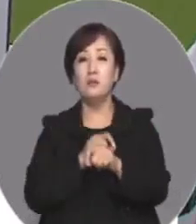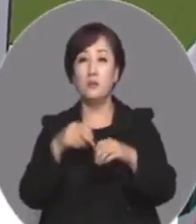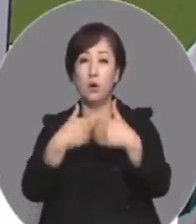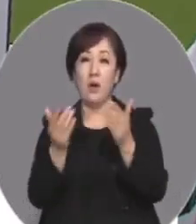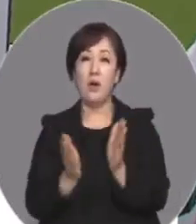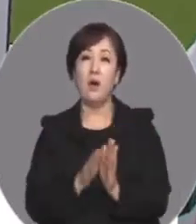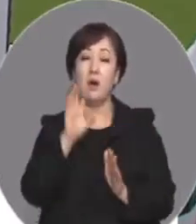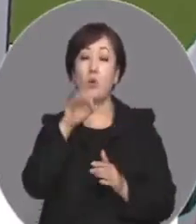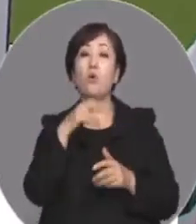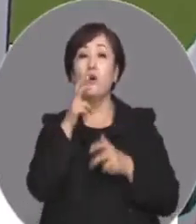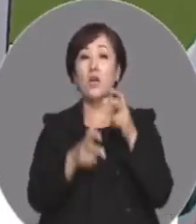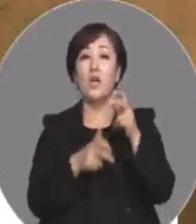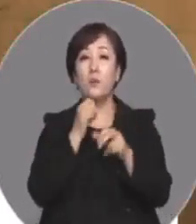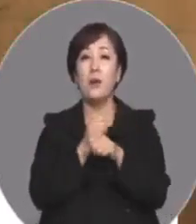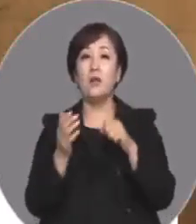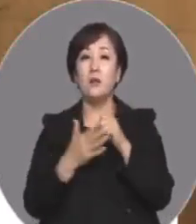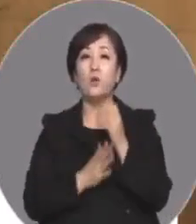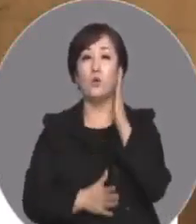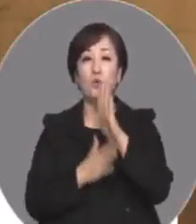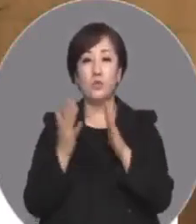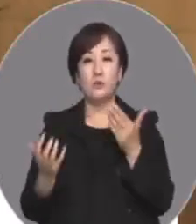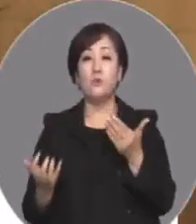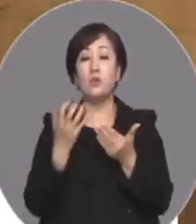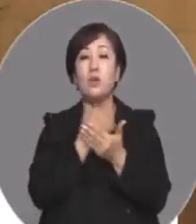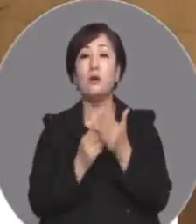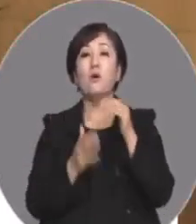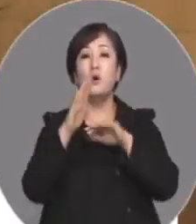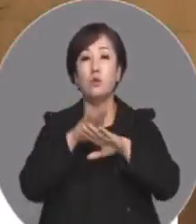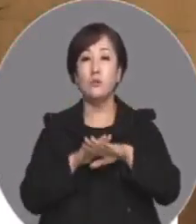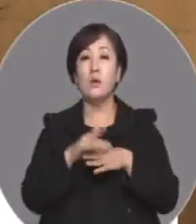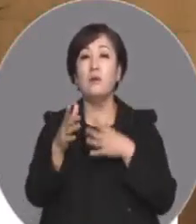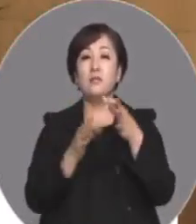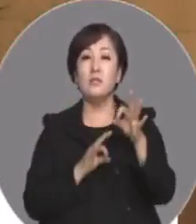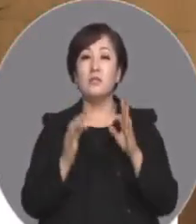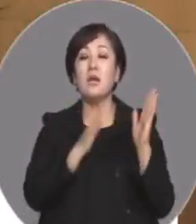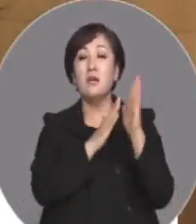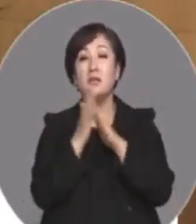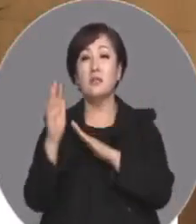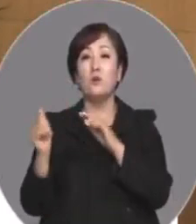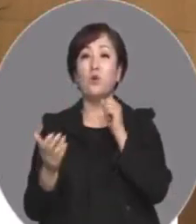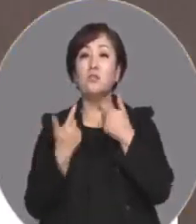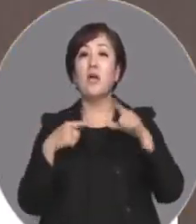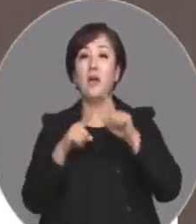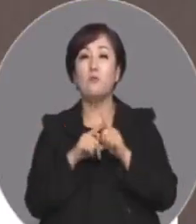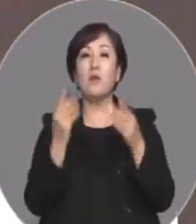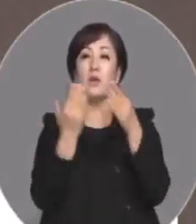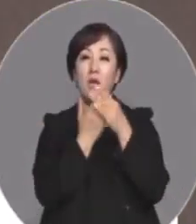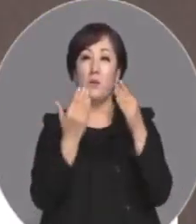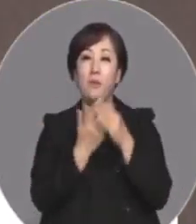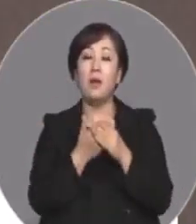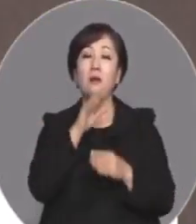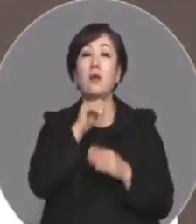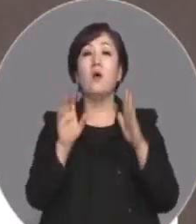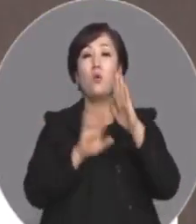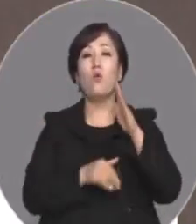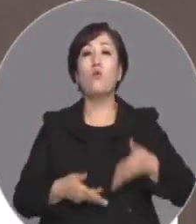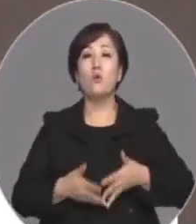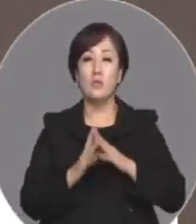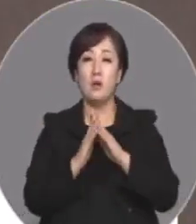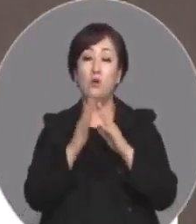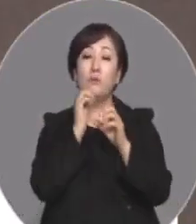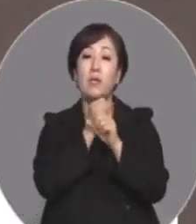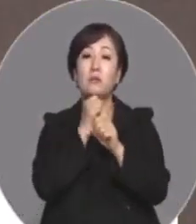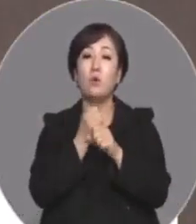도 10 융합 특구 u7 농수산물도매시장 이전 예정지 복합개발 거점 0 0 0 타운하우스 조성